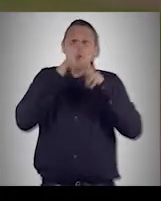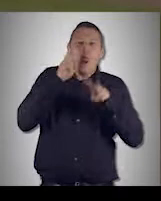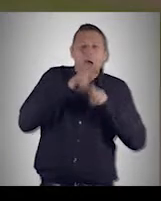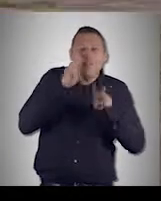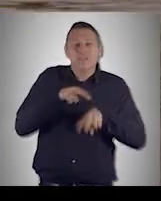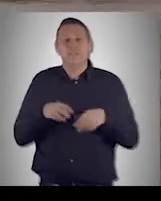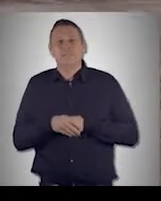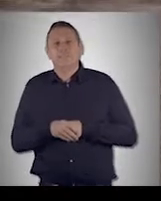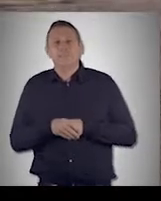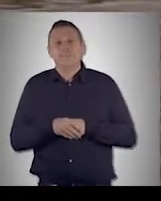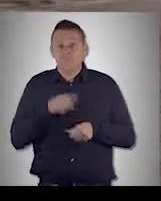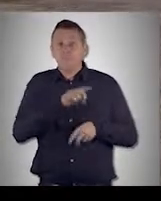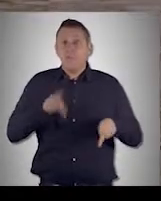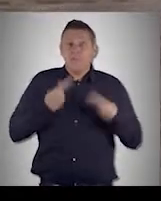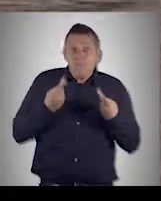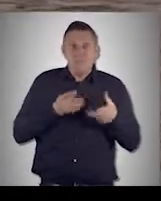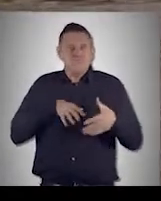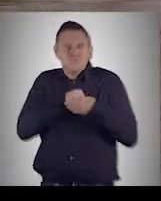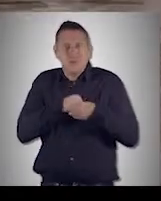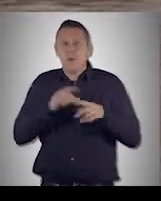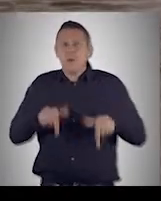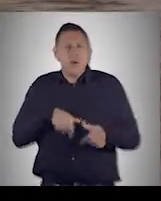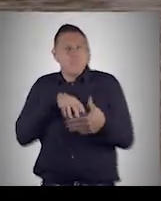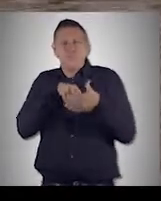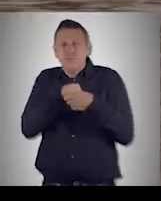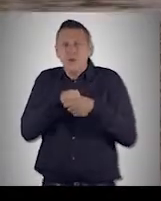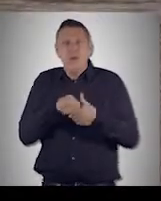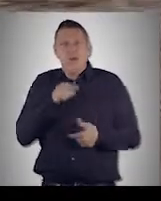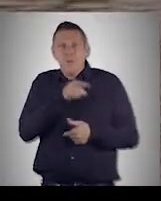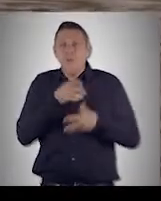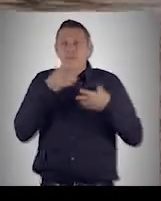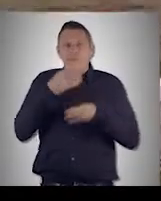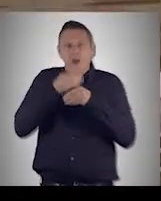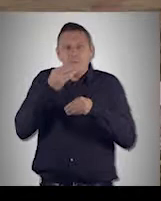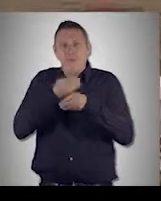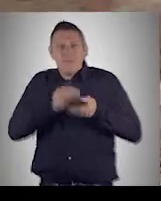de rigolade. Investi à la vie comme à l'école, il souhaite pouvoir continuer